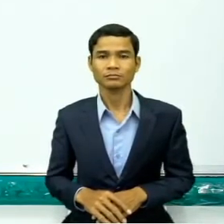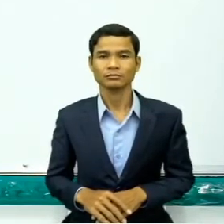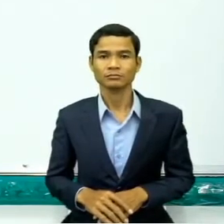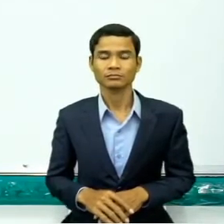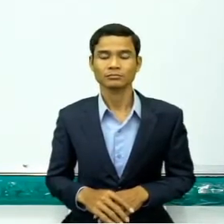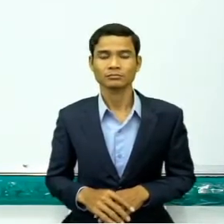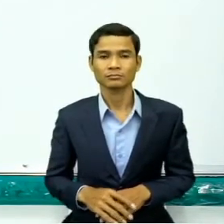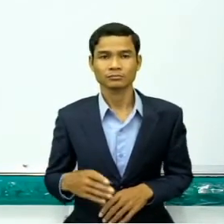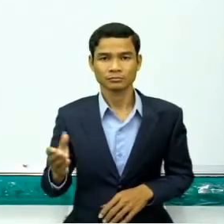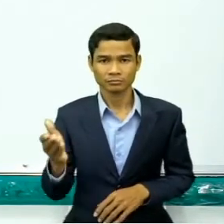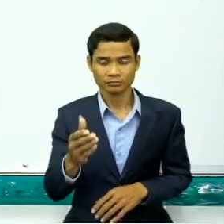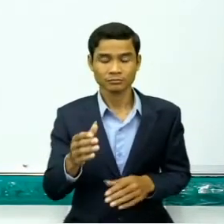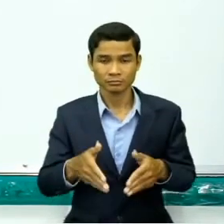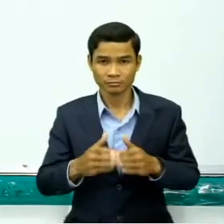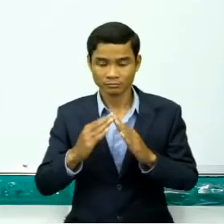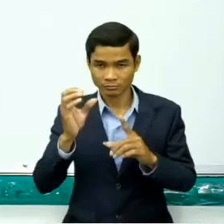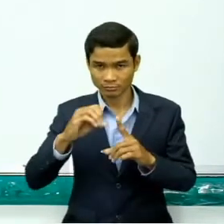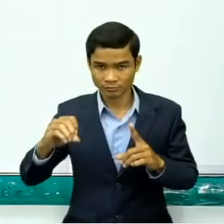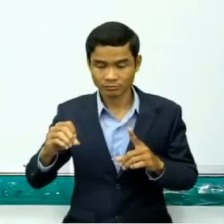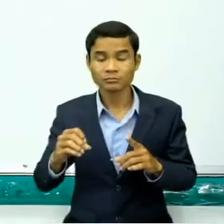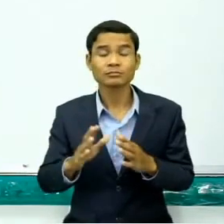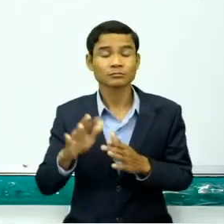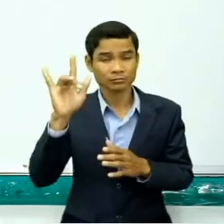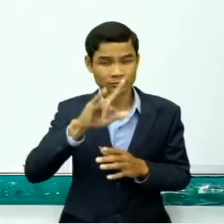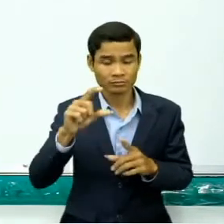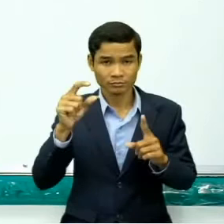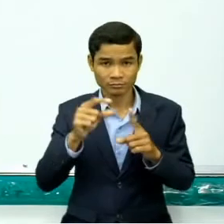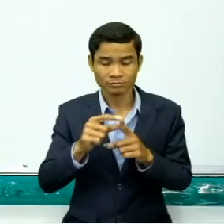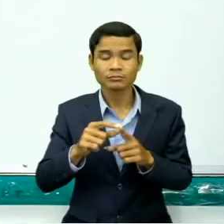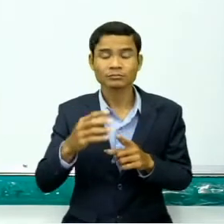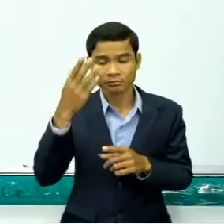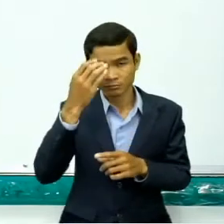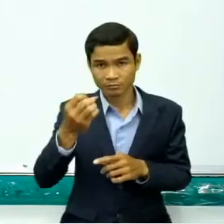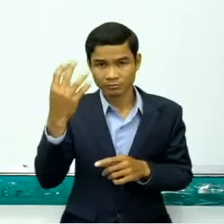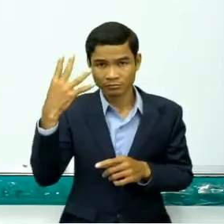Chà con bằng cách là bát đòi pra bia plek plang.